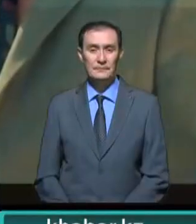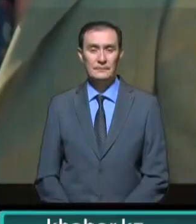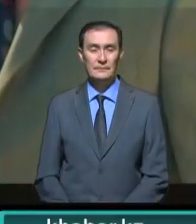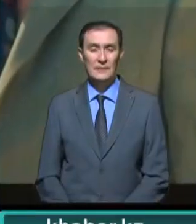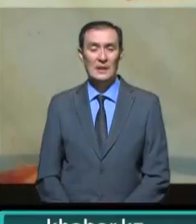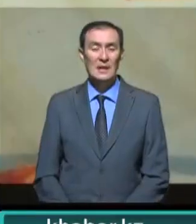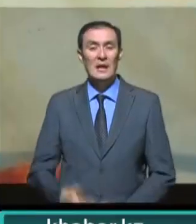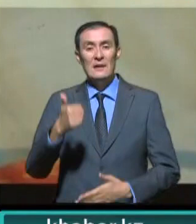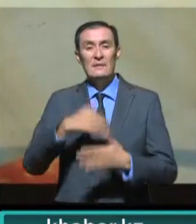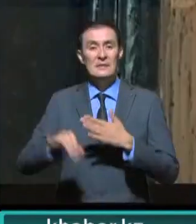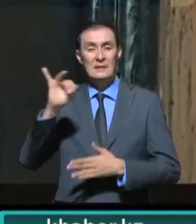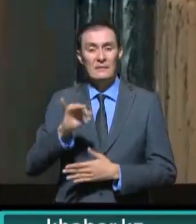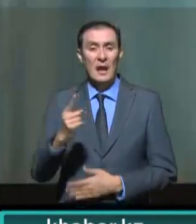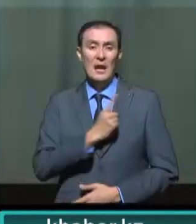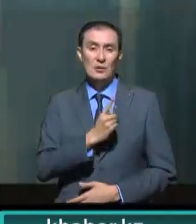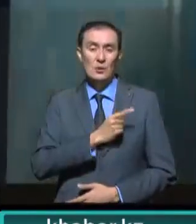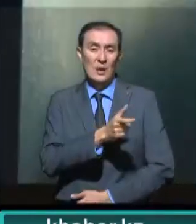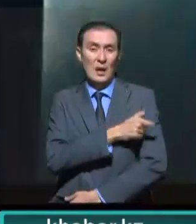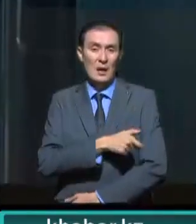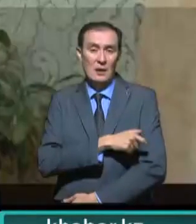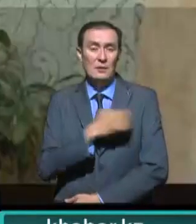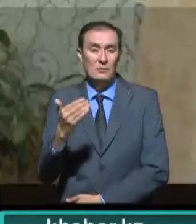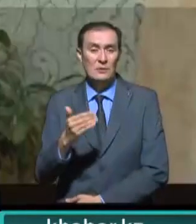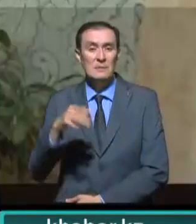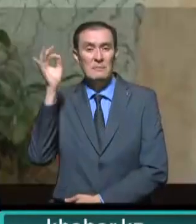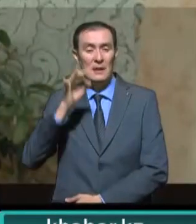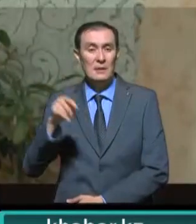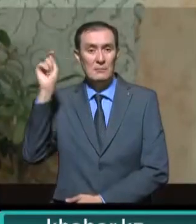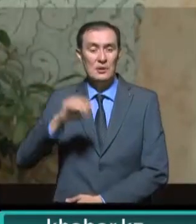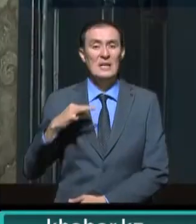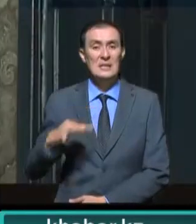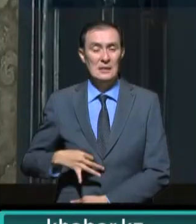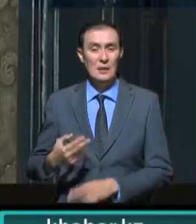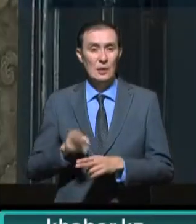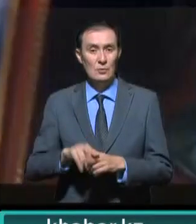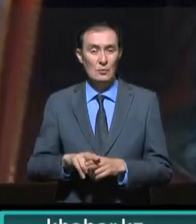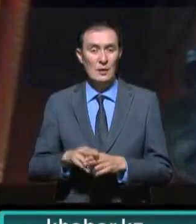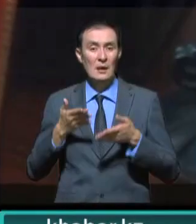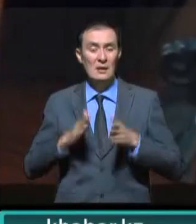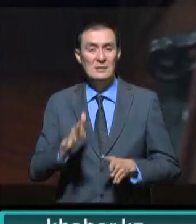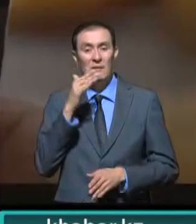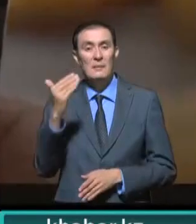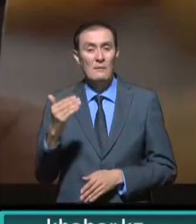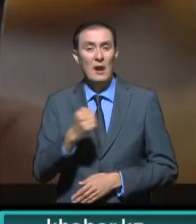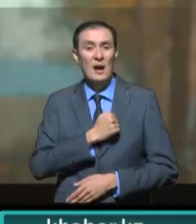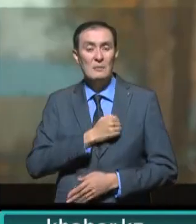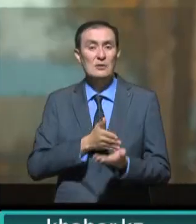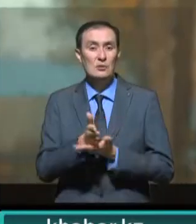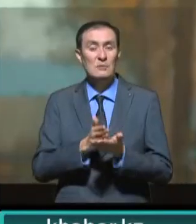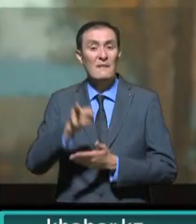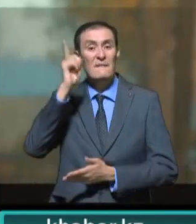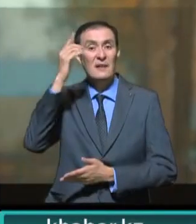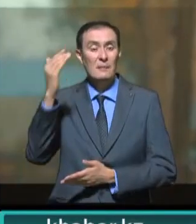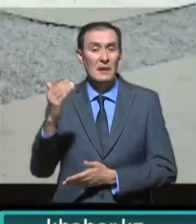В центре сюжета одинокий охранник сада Женес. К нему из Берлина приезжает сын, который появился на свет во время его армейской службы в